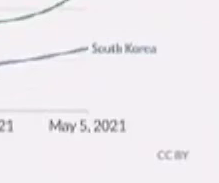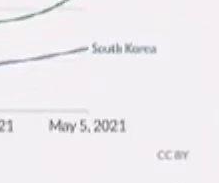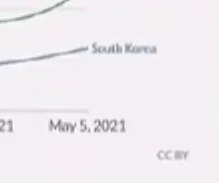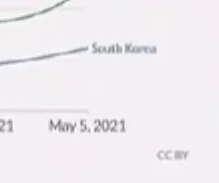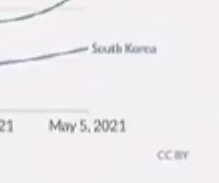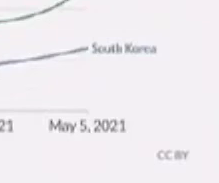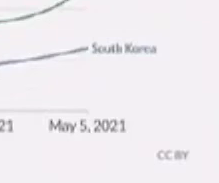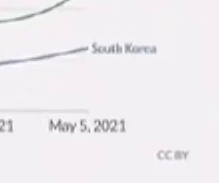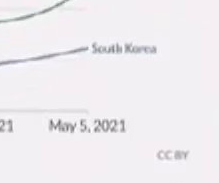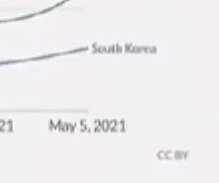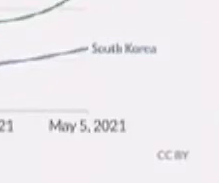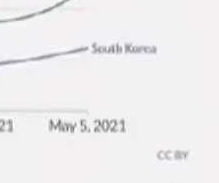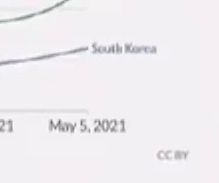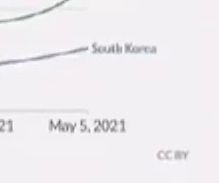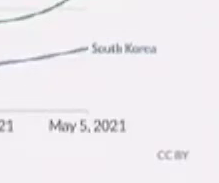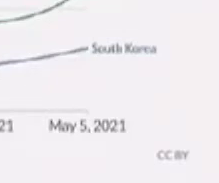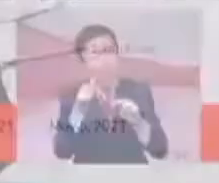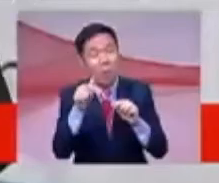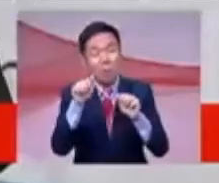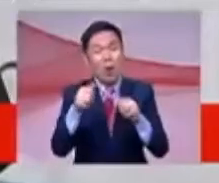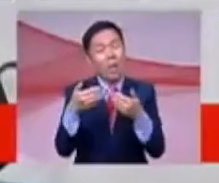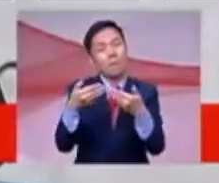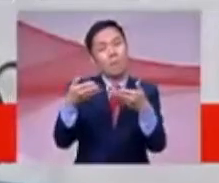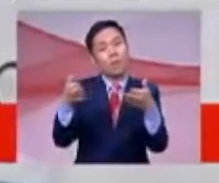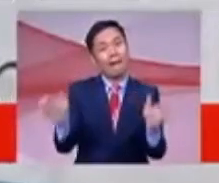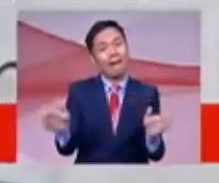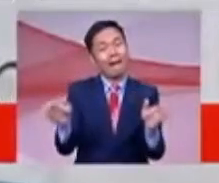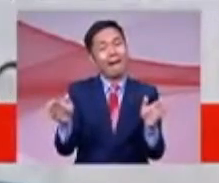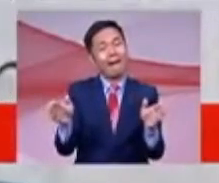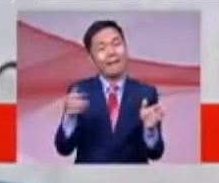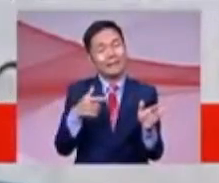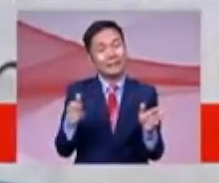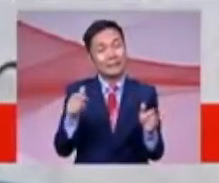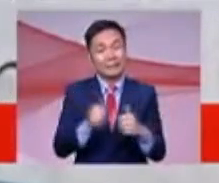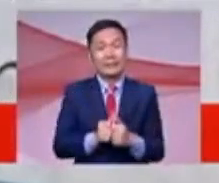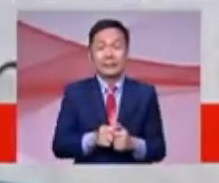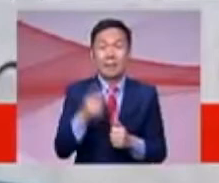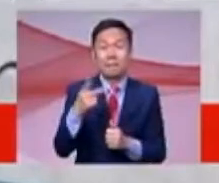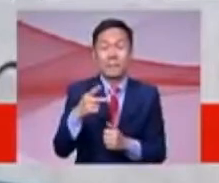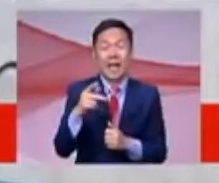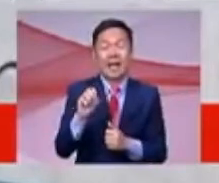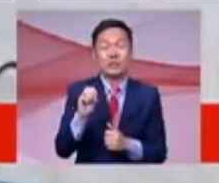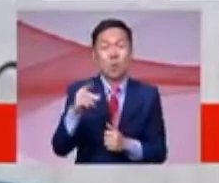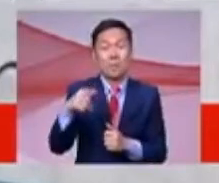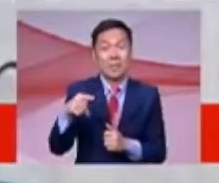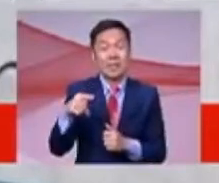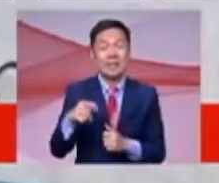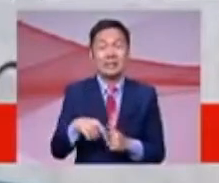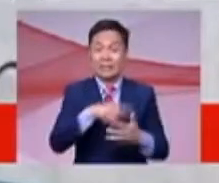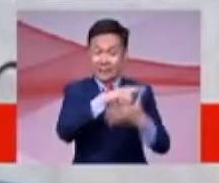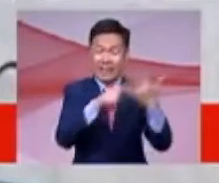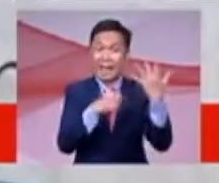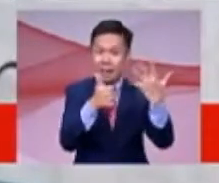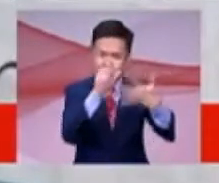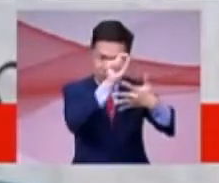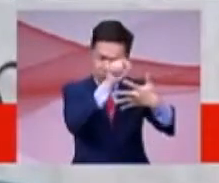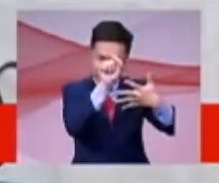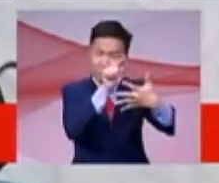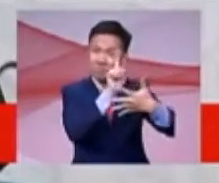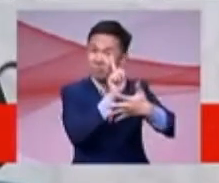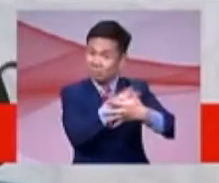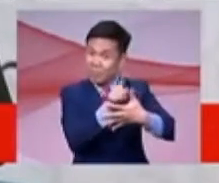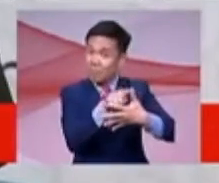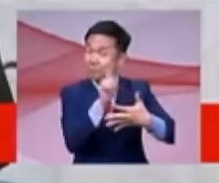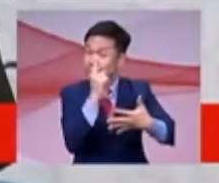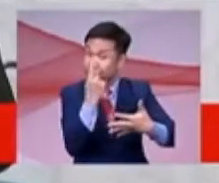kita boleh membenarkan kelonggaran dalam kawalan SOP kita. Yang pertama, pastikan